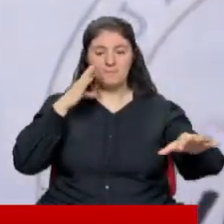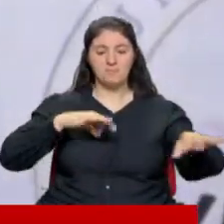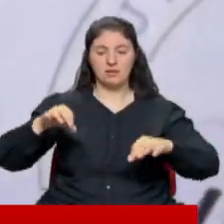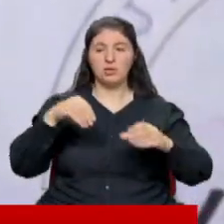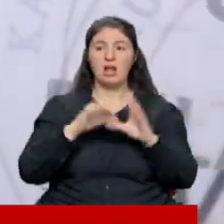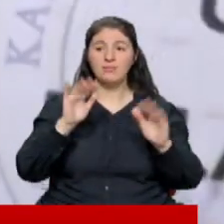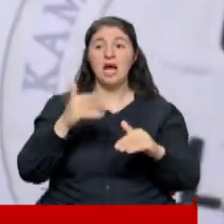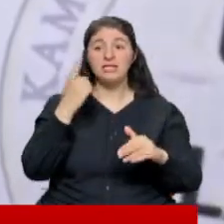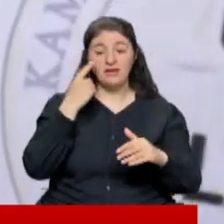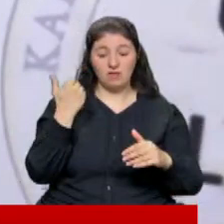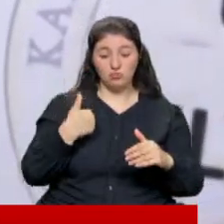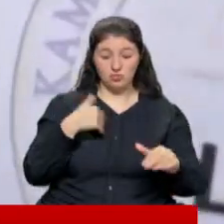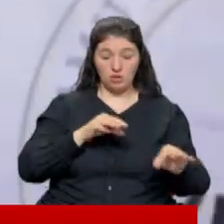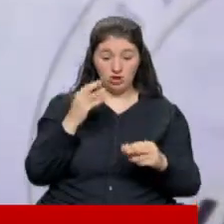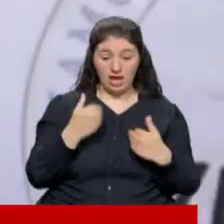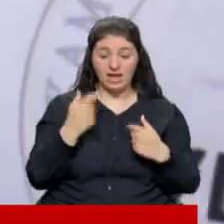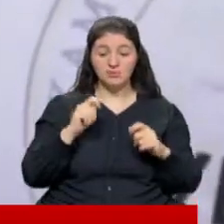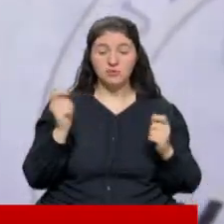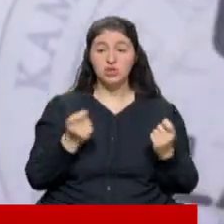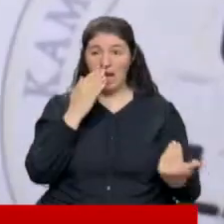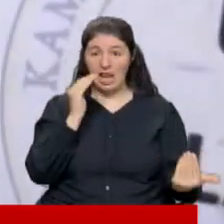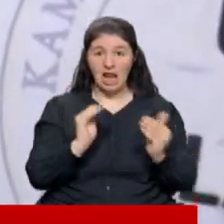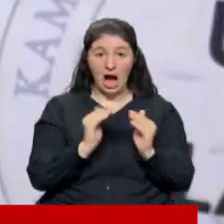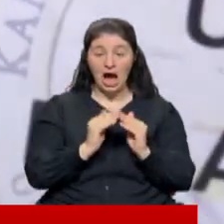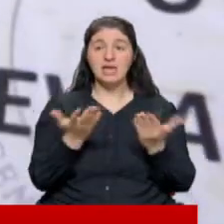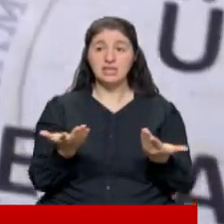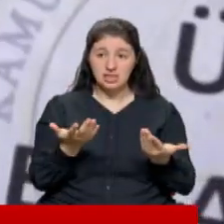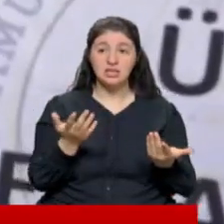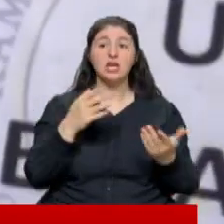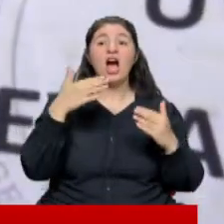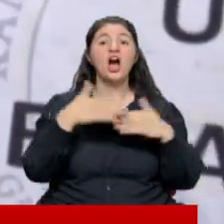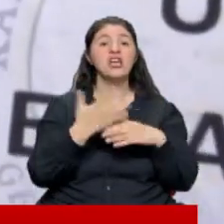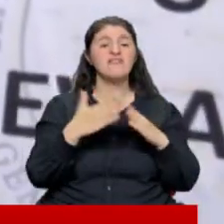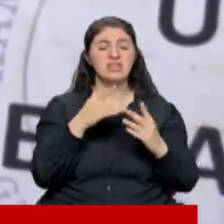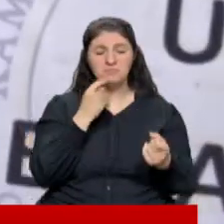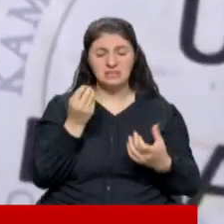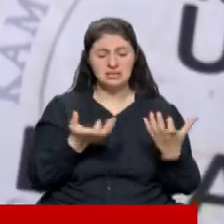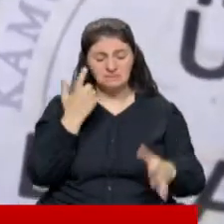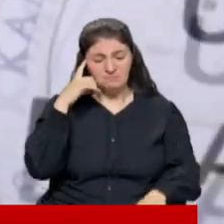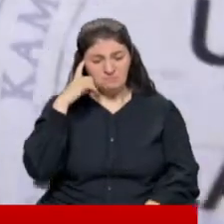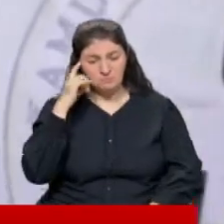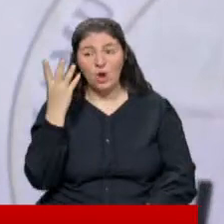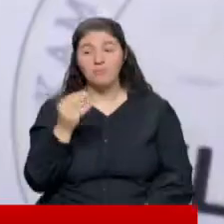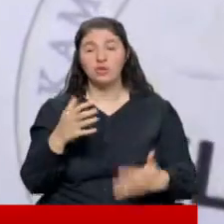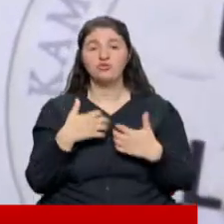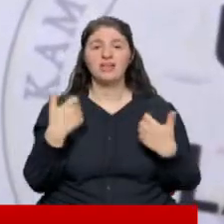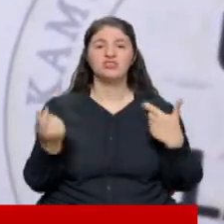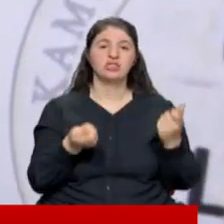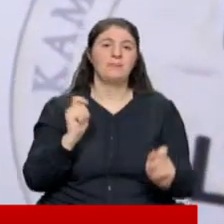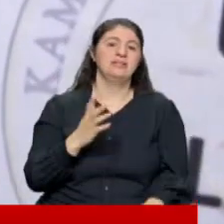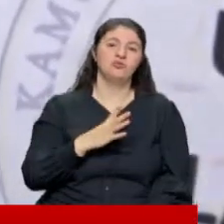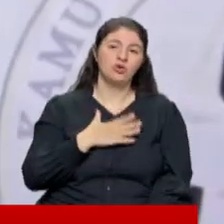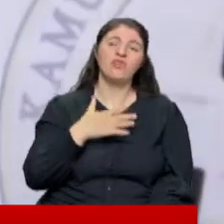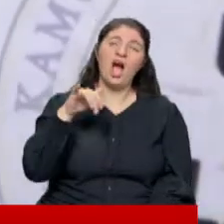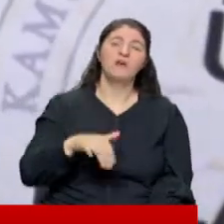Kamu mühendisi olarak yaptığımız işlere layık, akşam evde ne pişireceğim derdi olmadan güvenle çalışmak